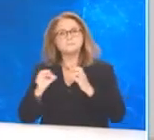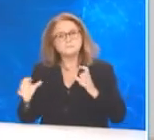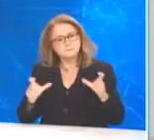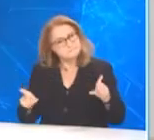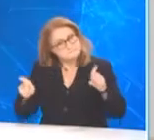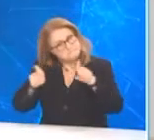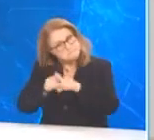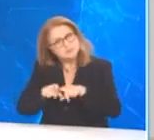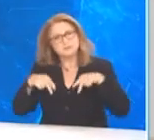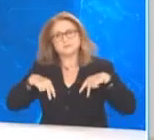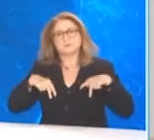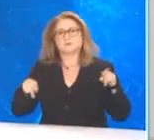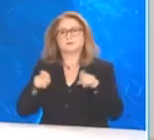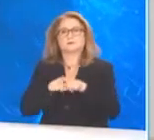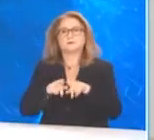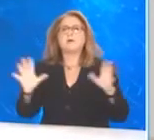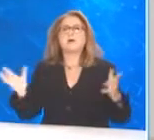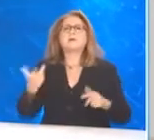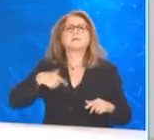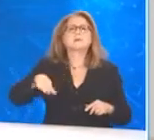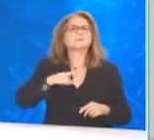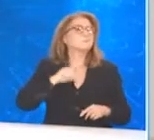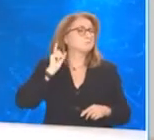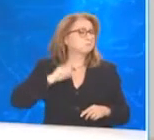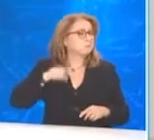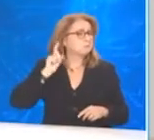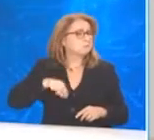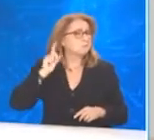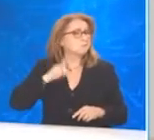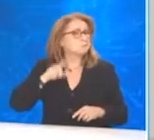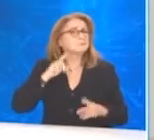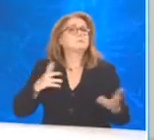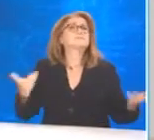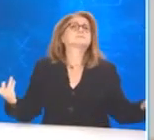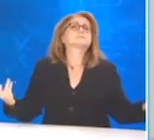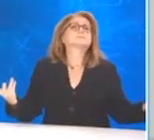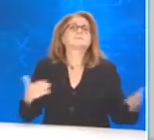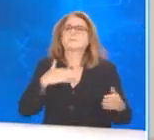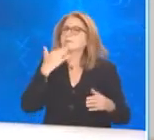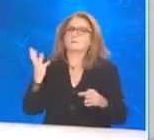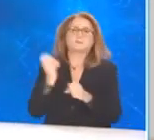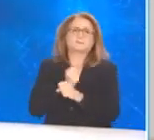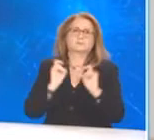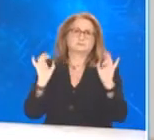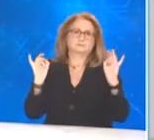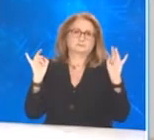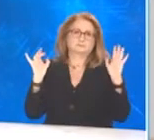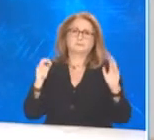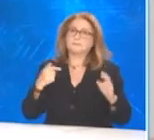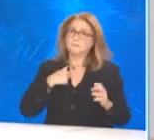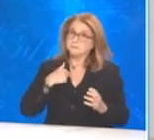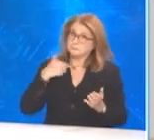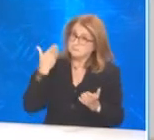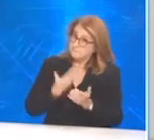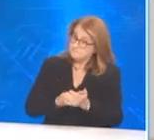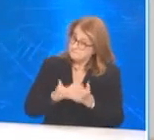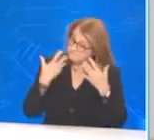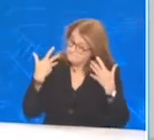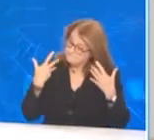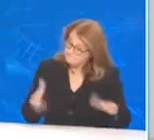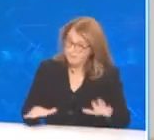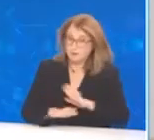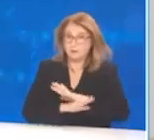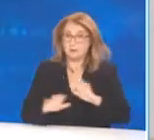μέτρα, αντιλαμβάνεστε ότι τίποτα δεν μπορεί να γίνει. Αλλά έχουμε αποδείξει οι Έλληνες ότι μπορούμε να τα καταφέρουμε. Και ειδικά στα δύσκολα. Αντιλαμβανόμαστε